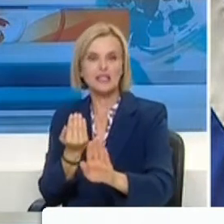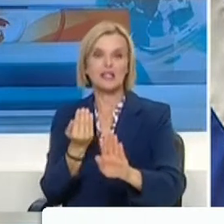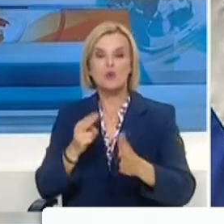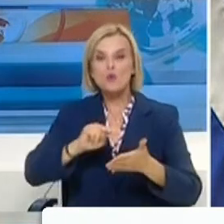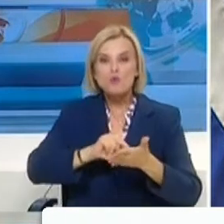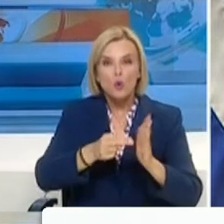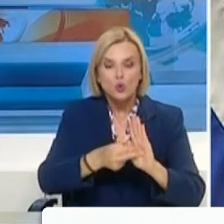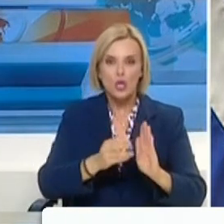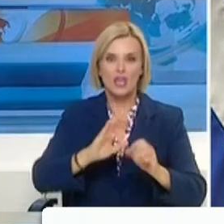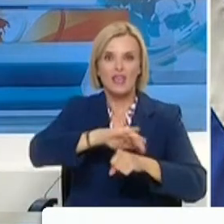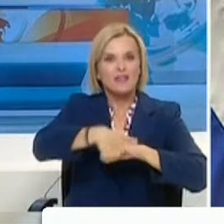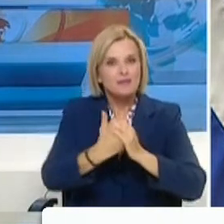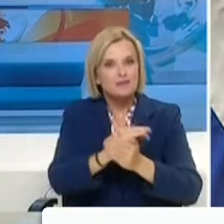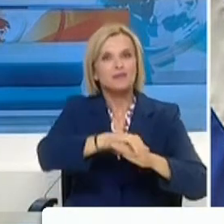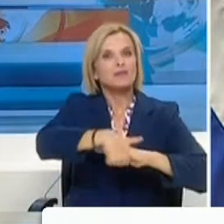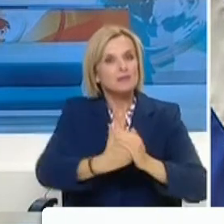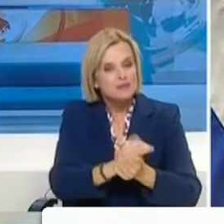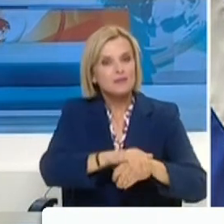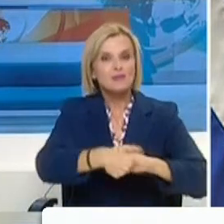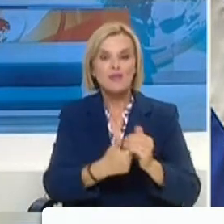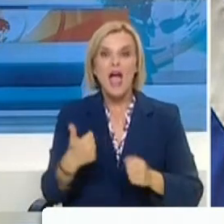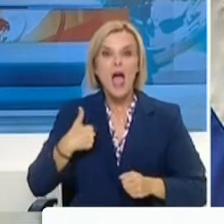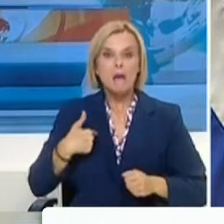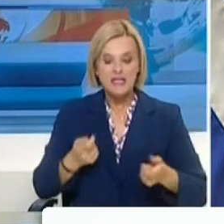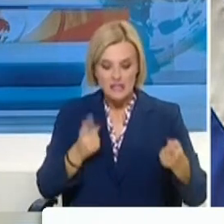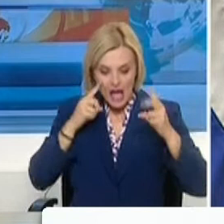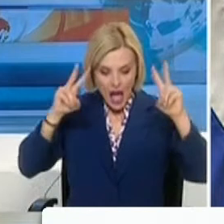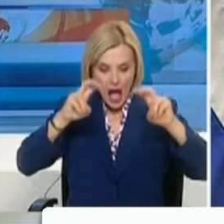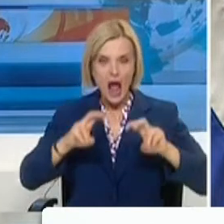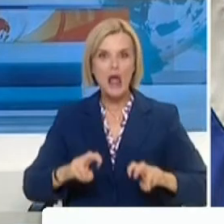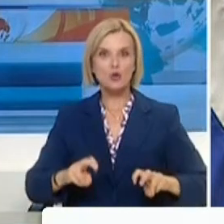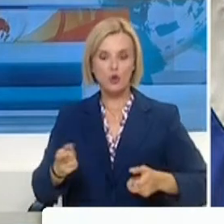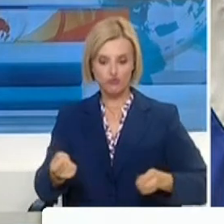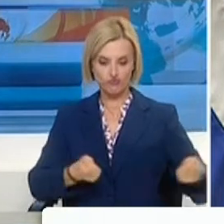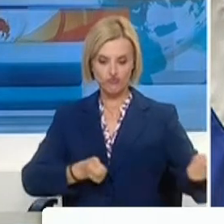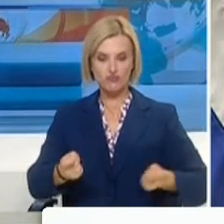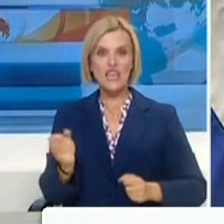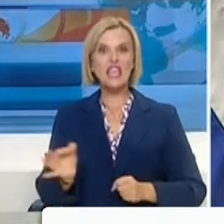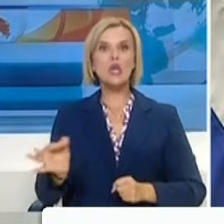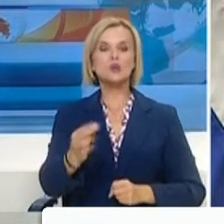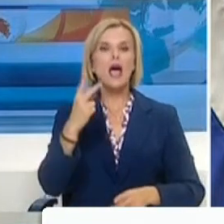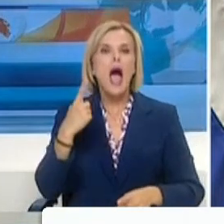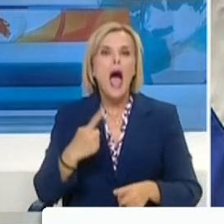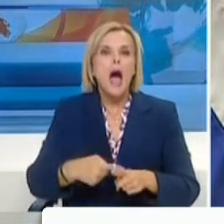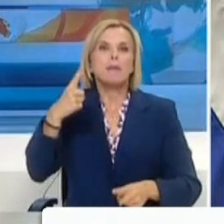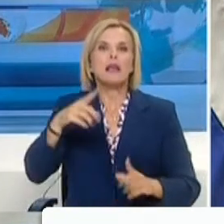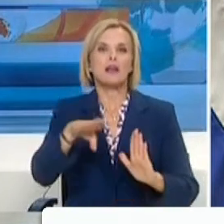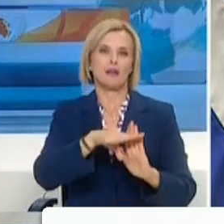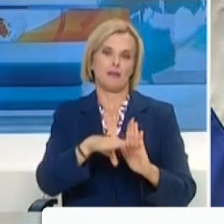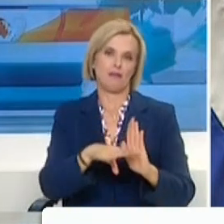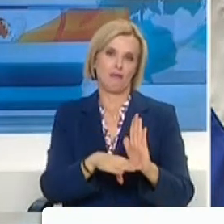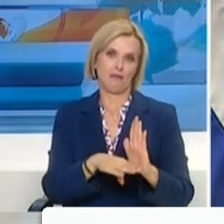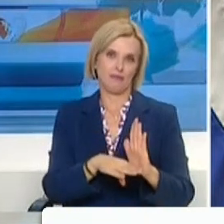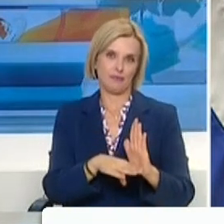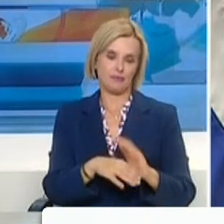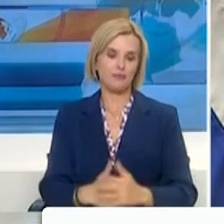προσοχή σε αυτά ακριβώς τα μέτρα, να έχουμε τον έλεγχο του ιού στα χέρια μας, με τη σωστή μας συμπεριφορά, με πολύ απλούς κανόνες. Με τα